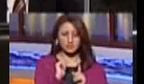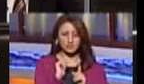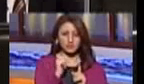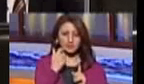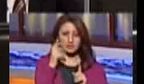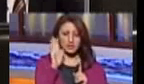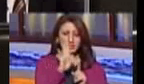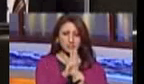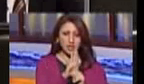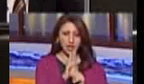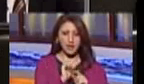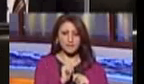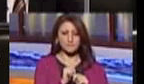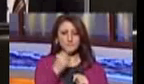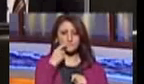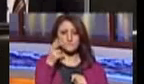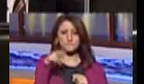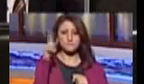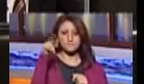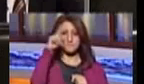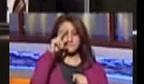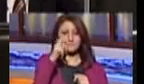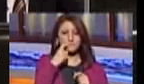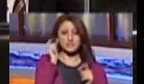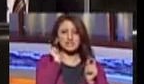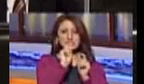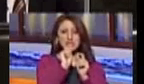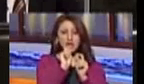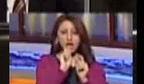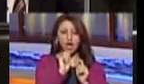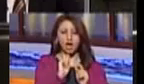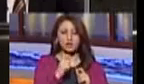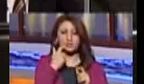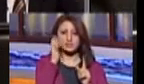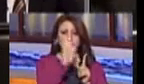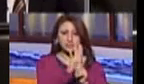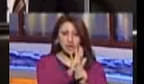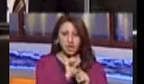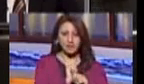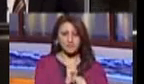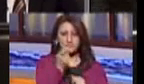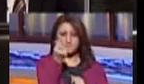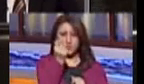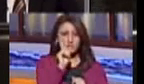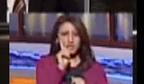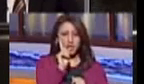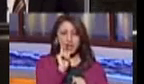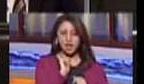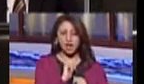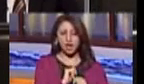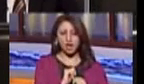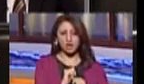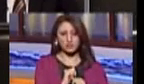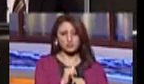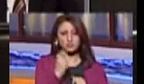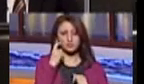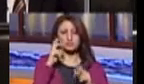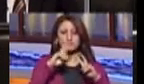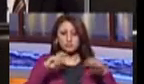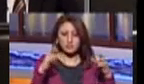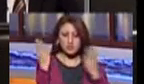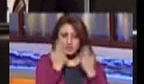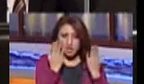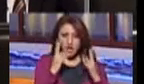جهاز دعم وتنمية الصناعات، وهذا مش مبالغ مالية، ده كان في صورة دراسات وفي